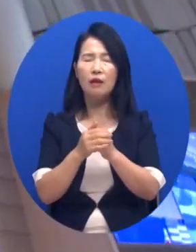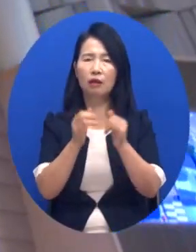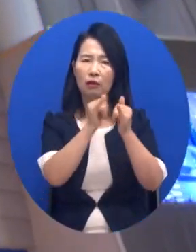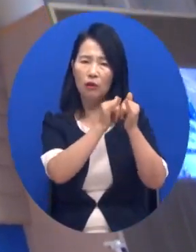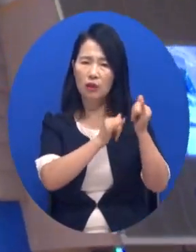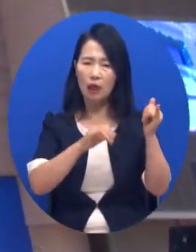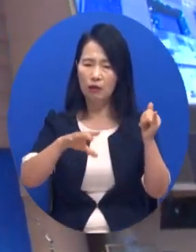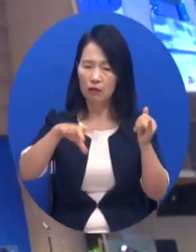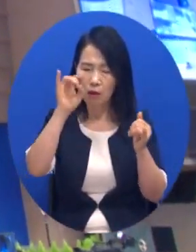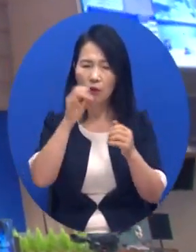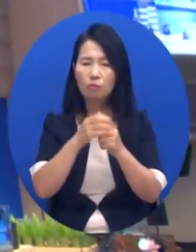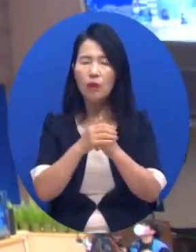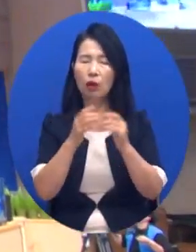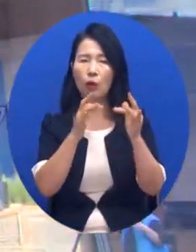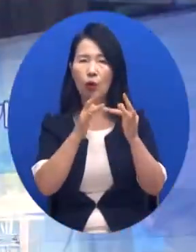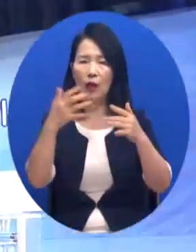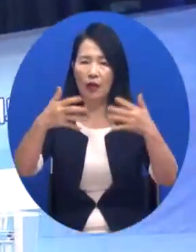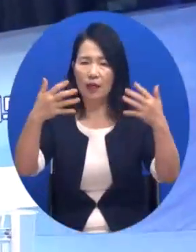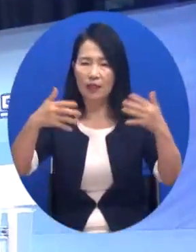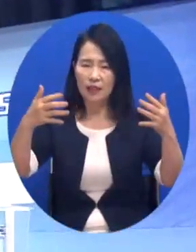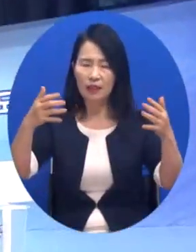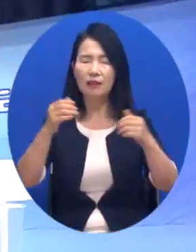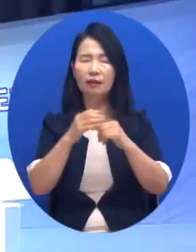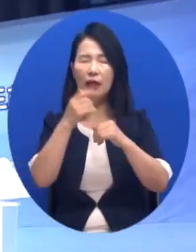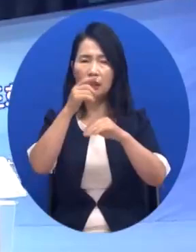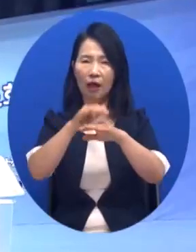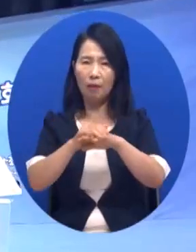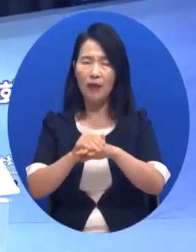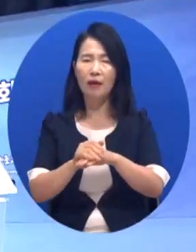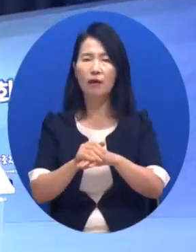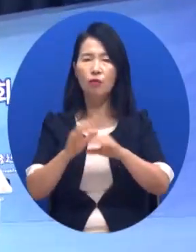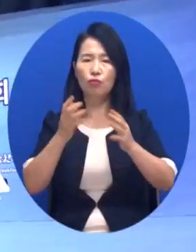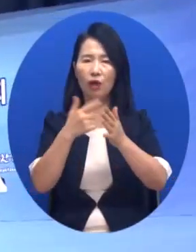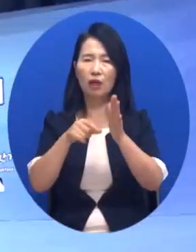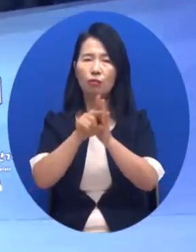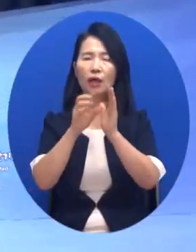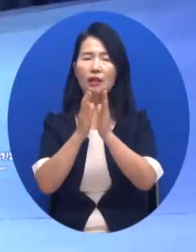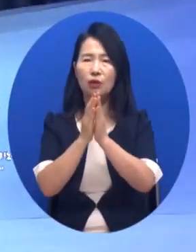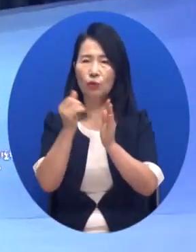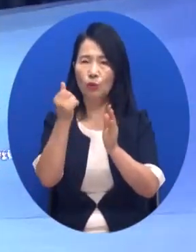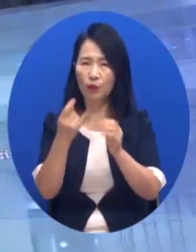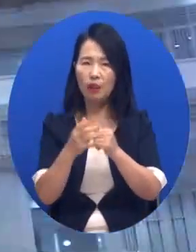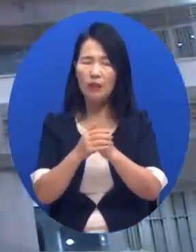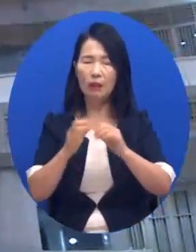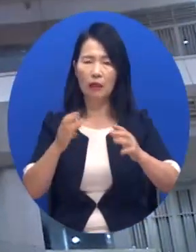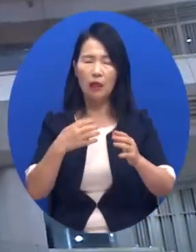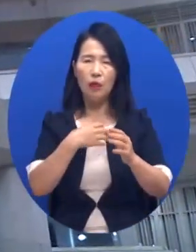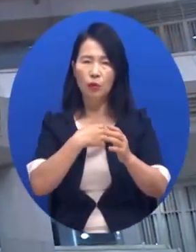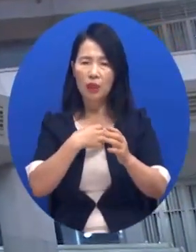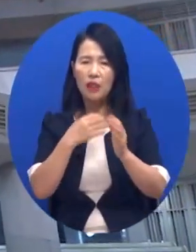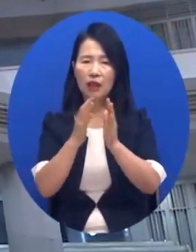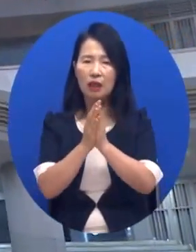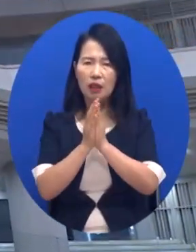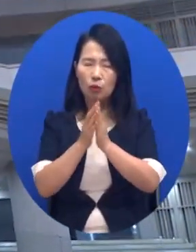처음으로 온라인으로 개최된 제52회 대한민국 국가조찬기도회. 나라의 위기를 기도로